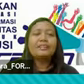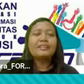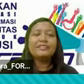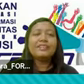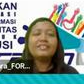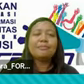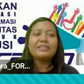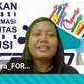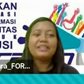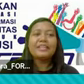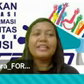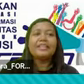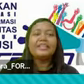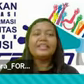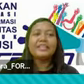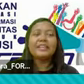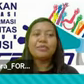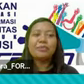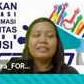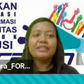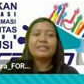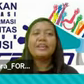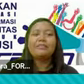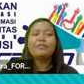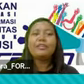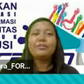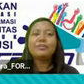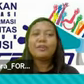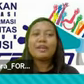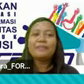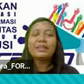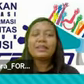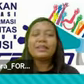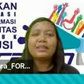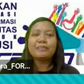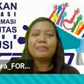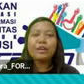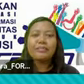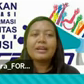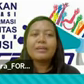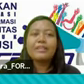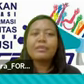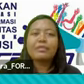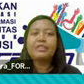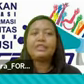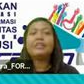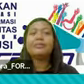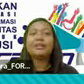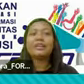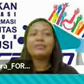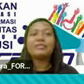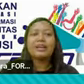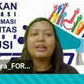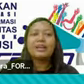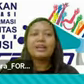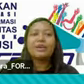membuat desa-desa menjadi desa yang inklusi. Dan kami juga didukung oleh program yang namanya Inklusi,